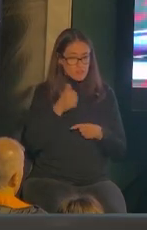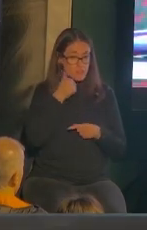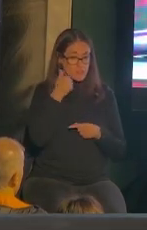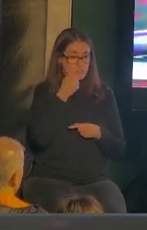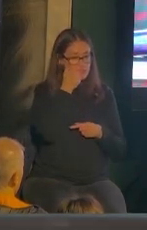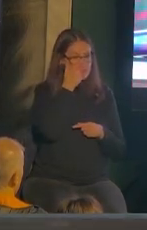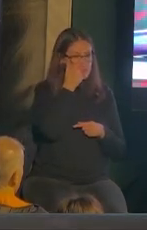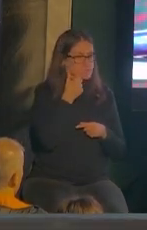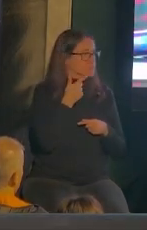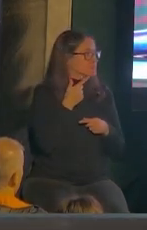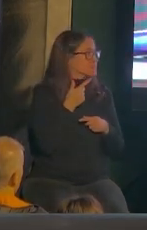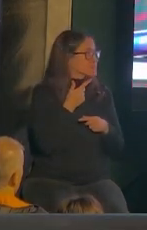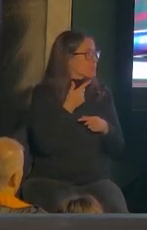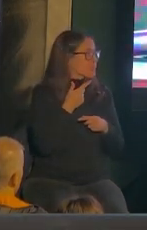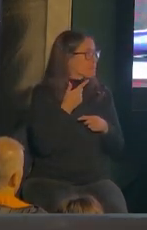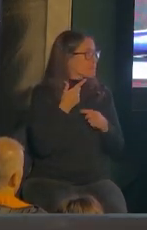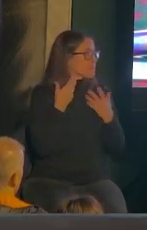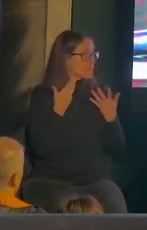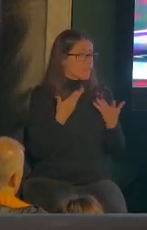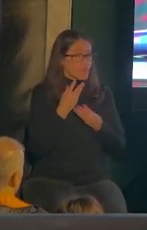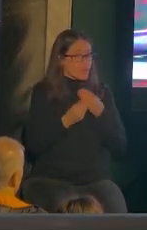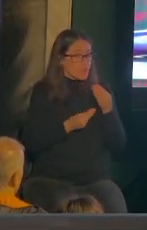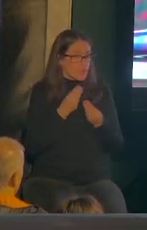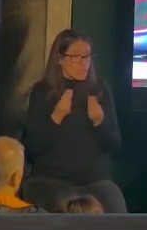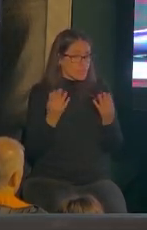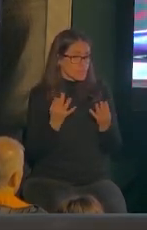ara el que farem és agafar